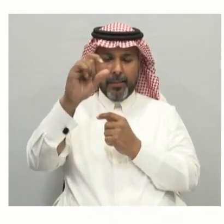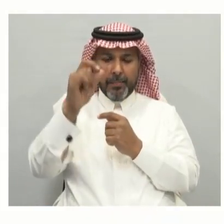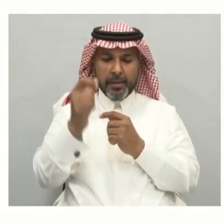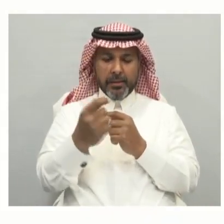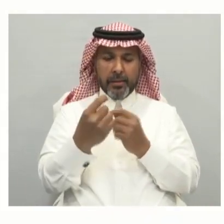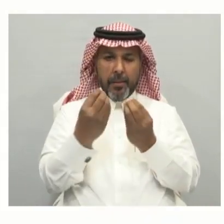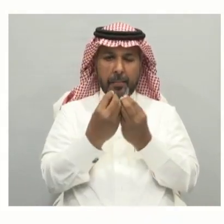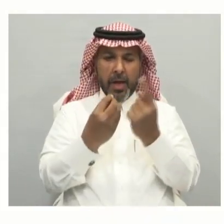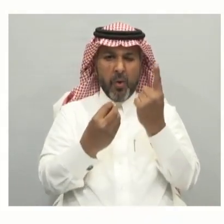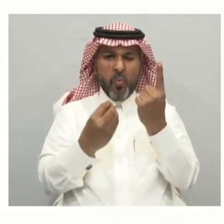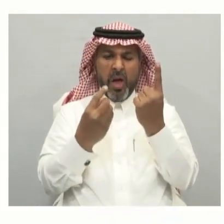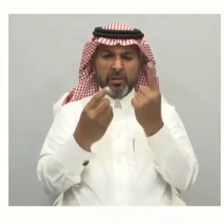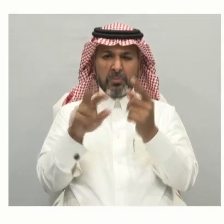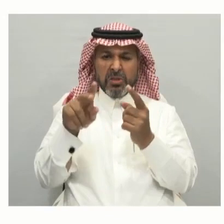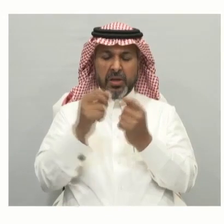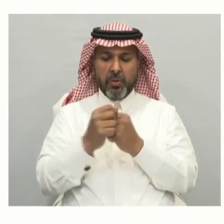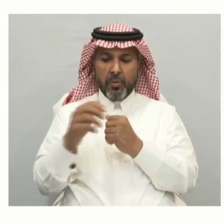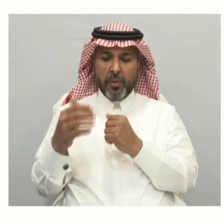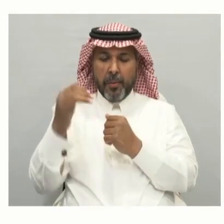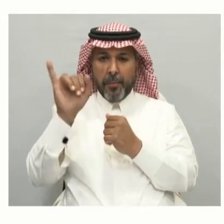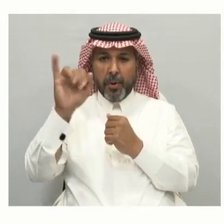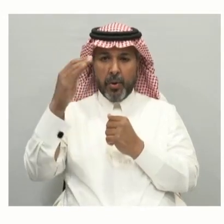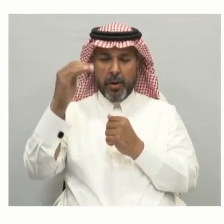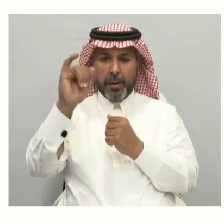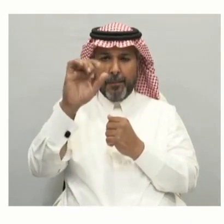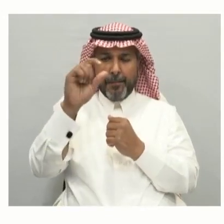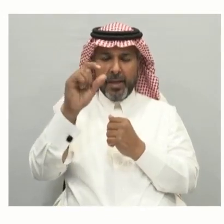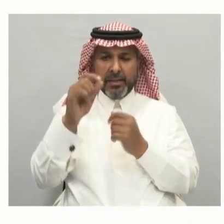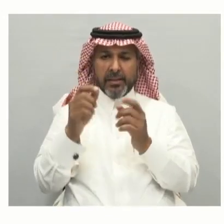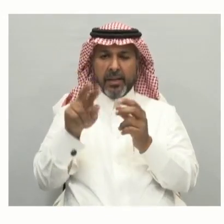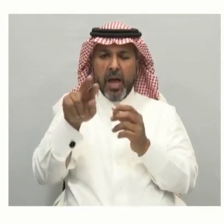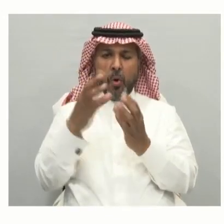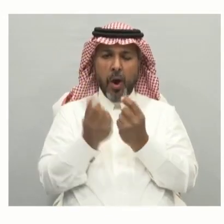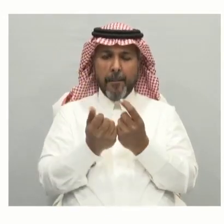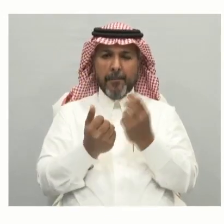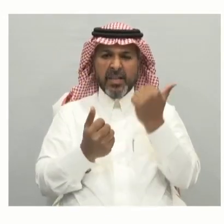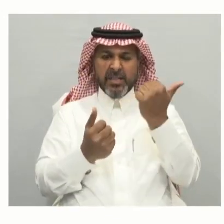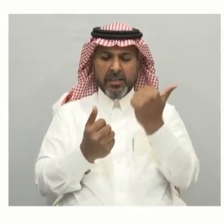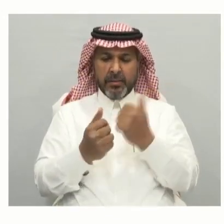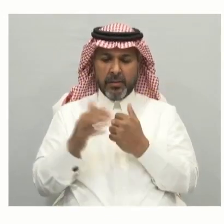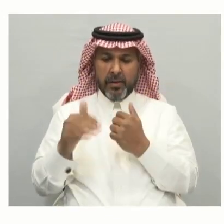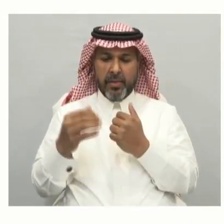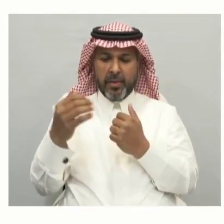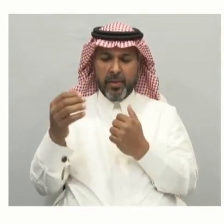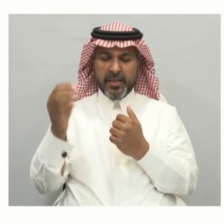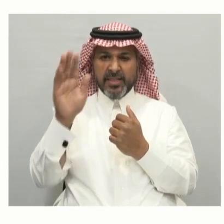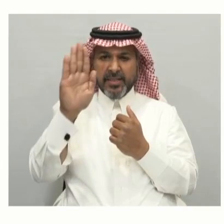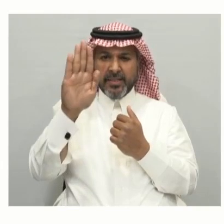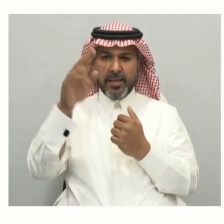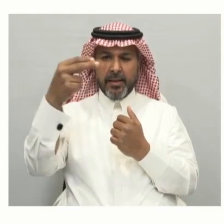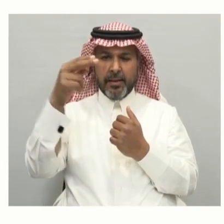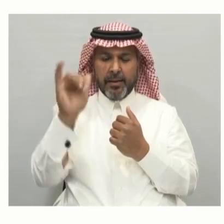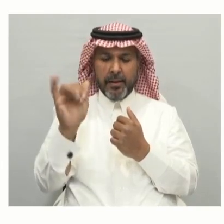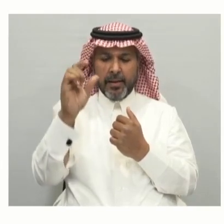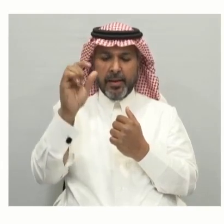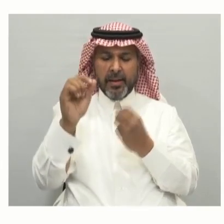محمد عدد اخوته سته سعيد عدد الاخوه لديه ثلاثه مازن عدد اخوته